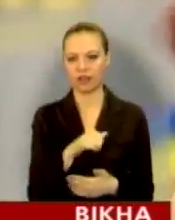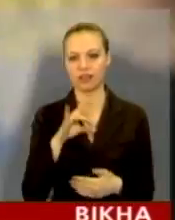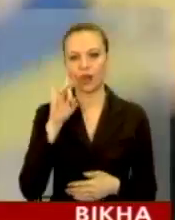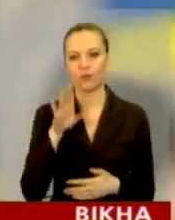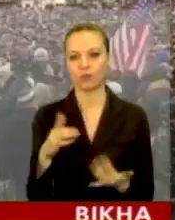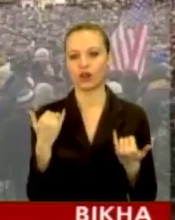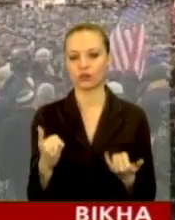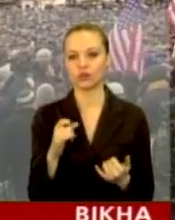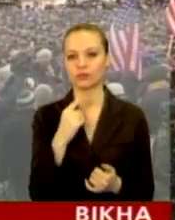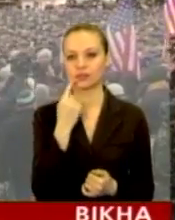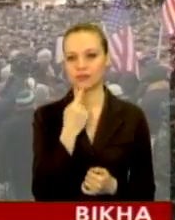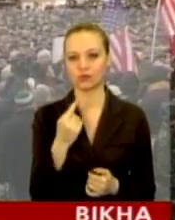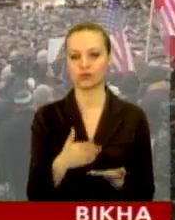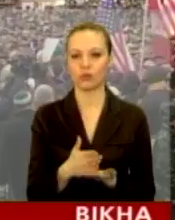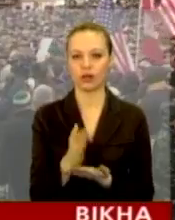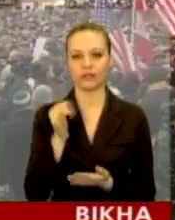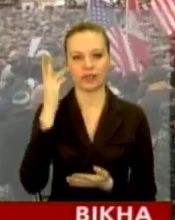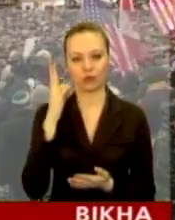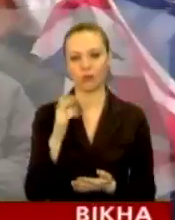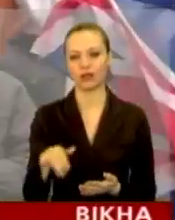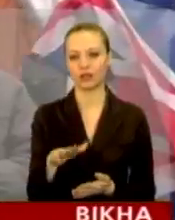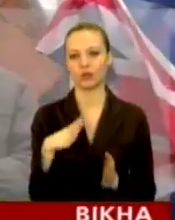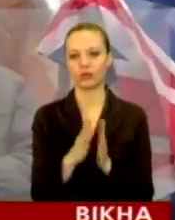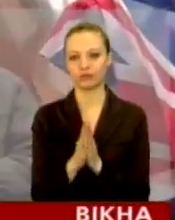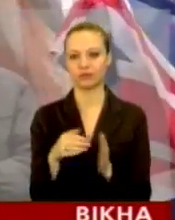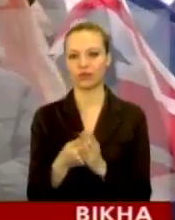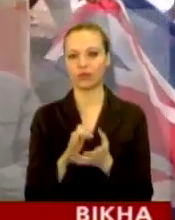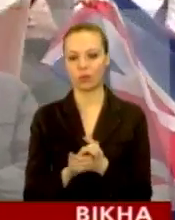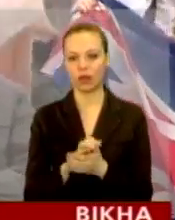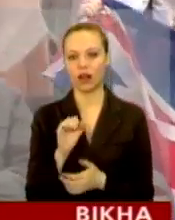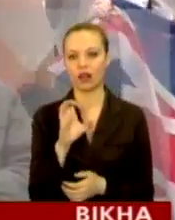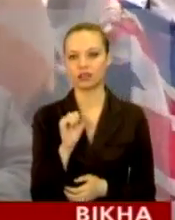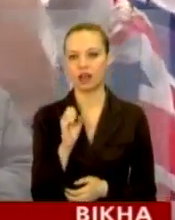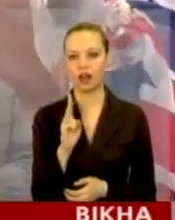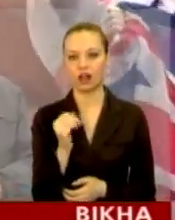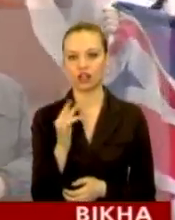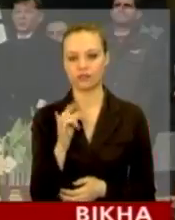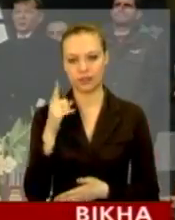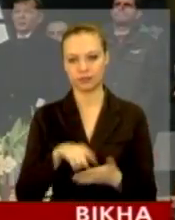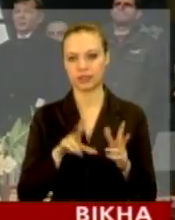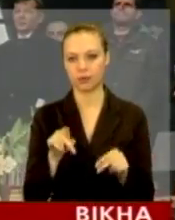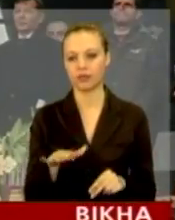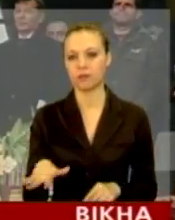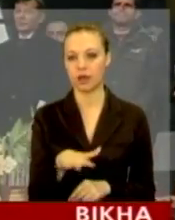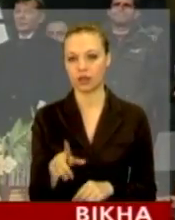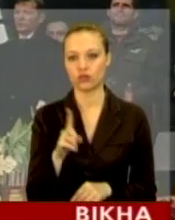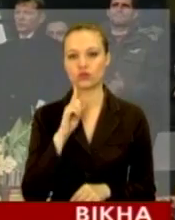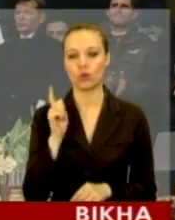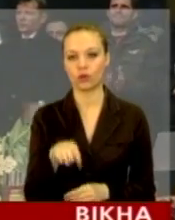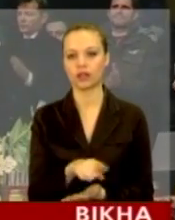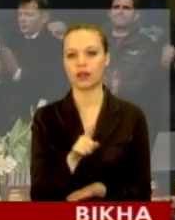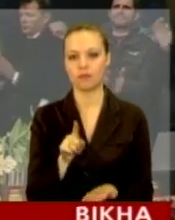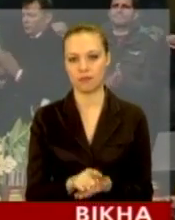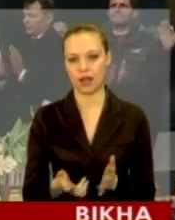Найпопулярнішим сьогодні з вуст політиків і дипломатів на сцені був заклик до миру, а Михайло Саакашвілі запевнив Майдан, що Україна